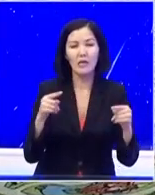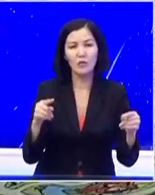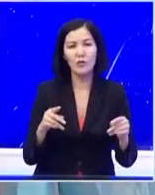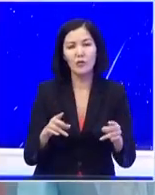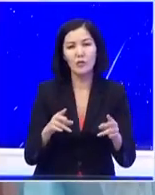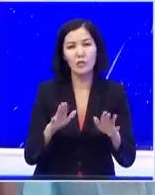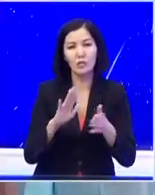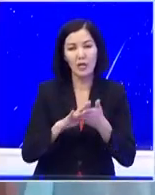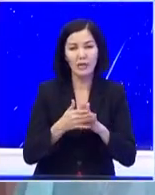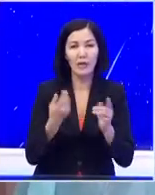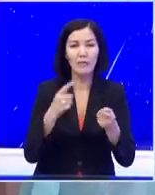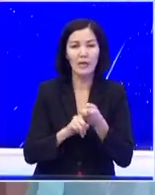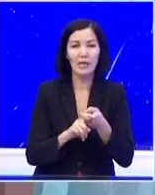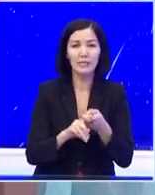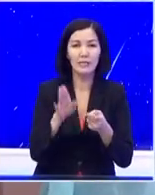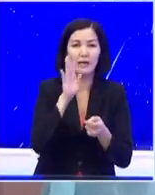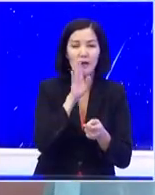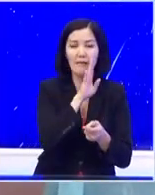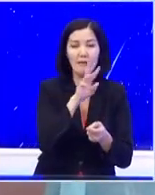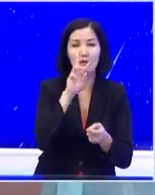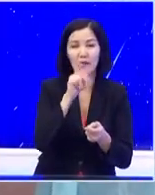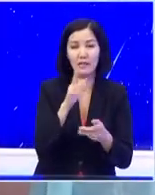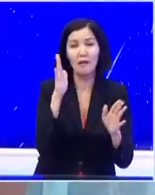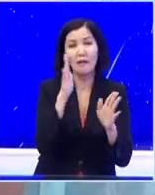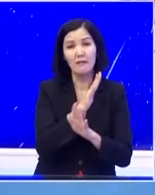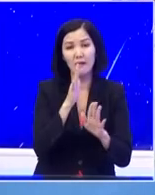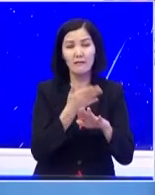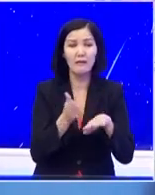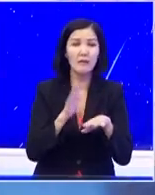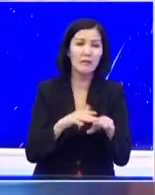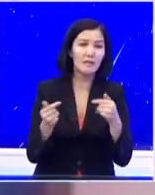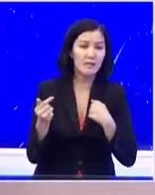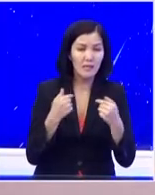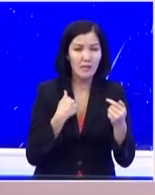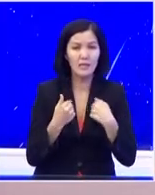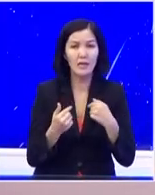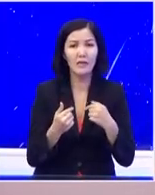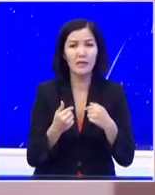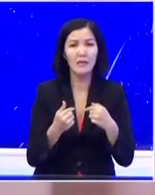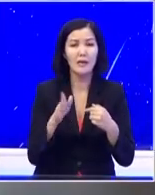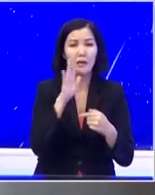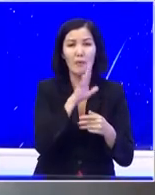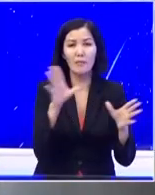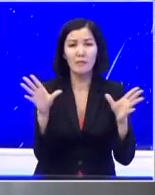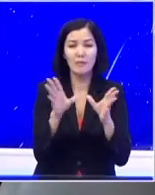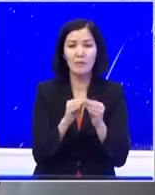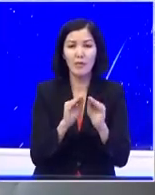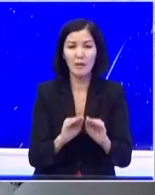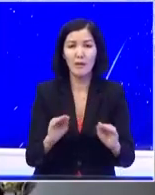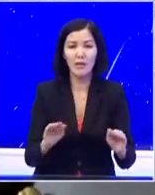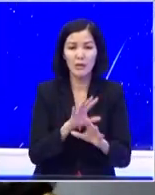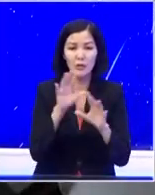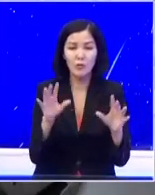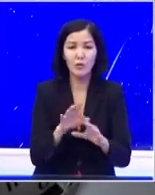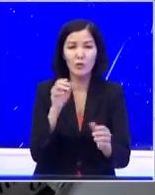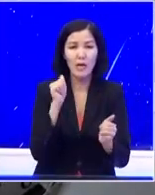болғанымен себеп бір – ананың қателігі. Тағдырдың басқа салғанына қарамастан етегіне еркелей жүрген бала қайын жеткізу